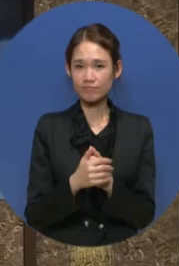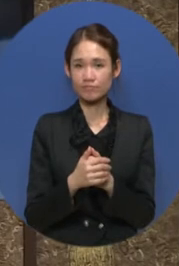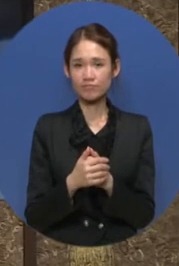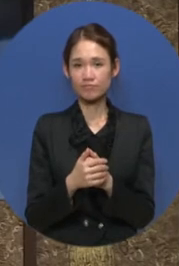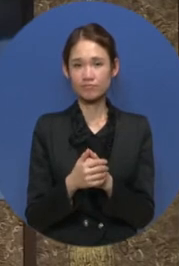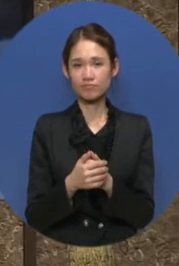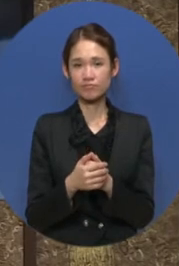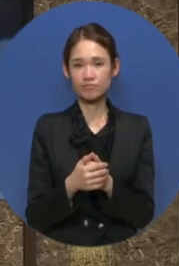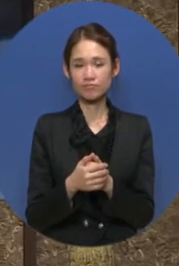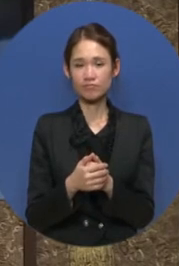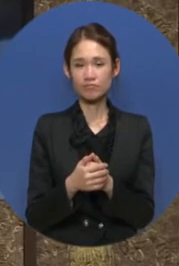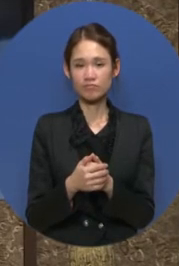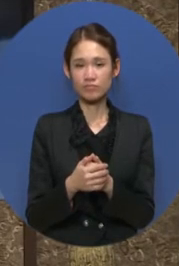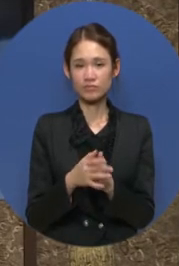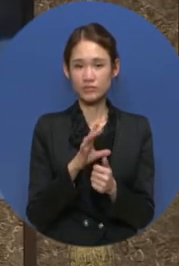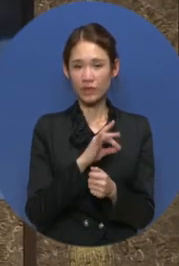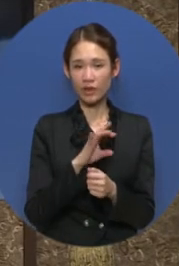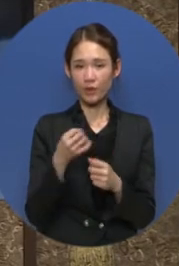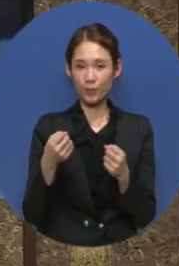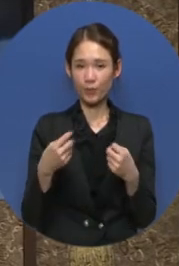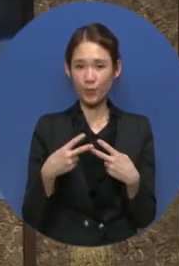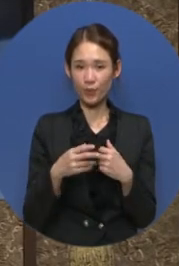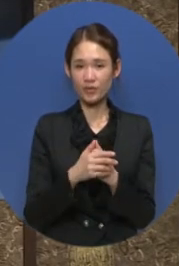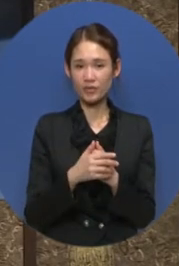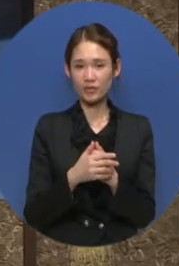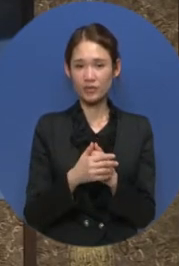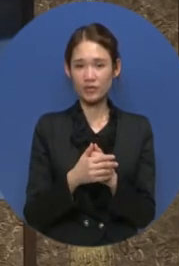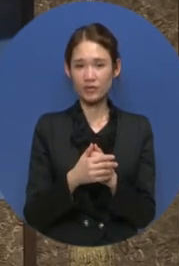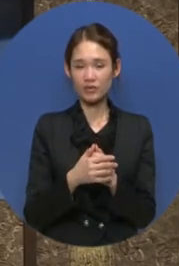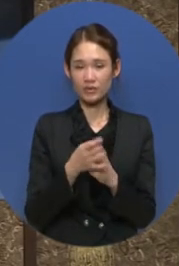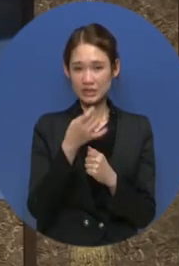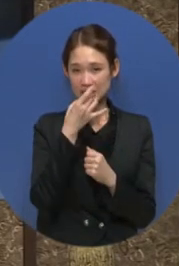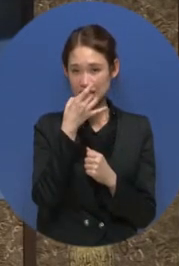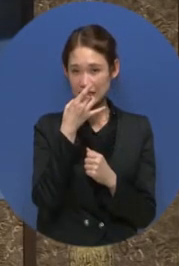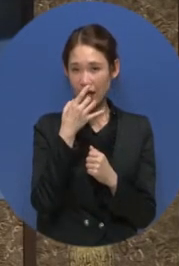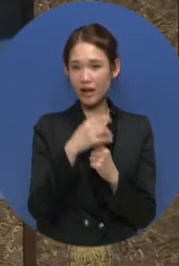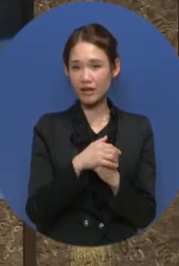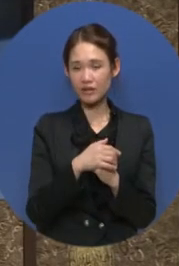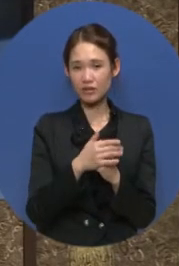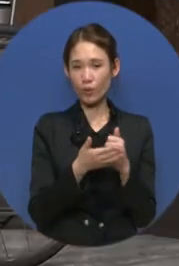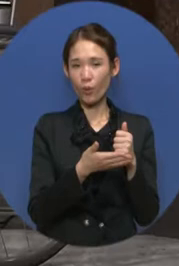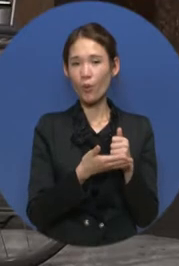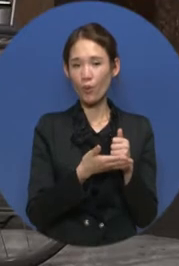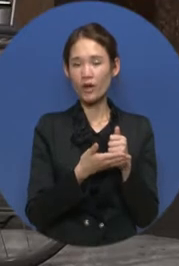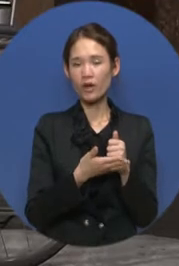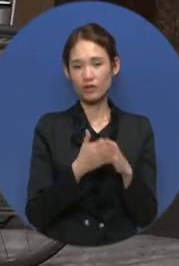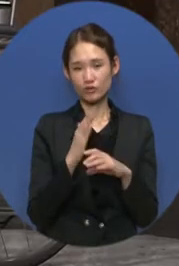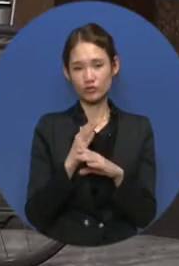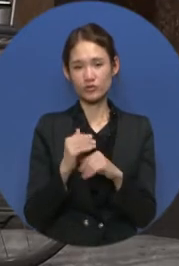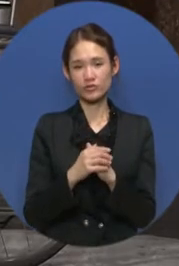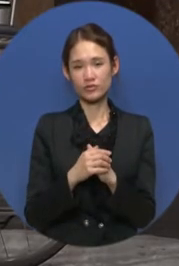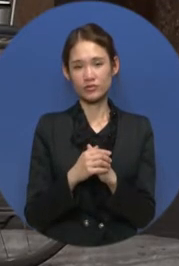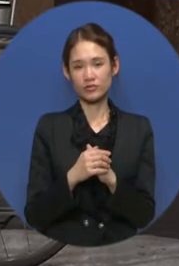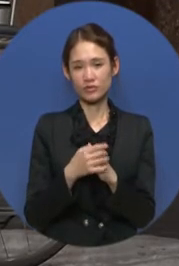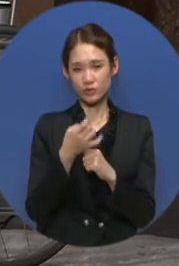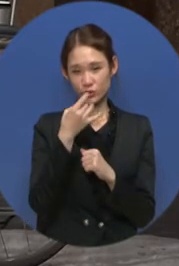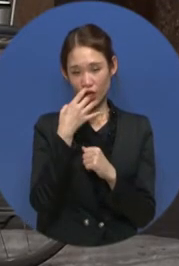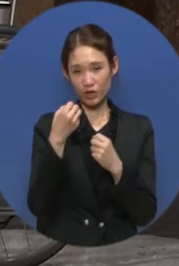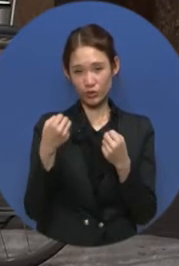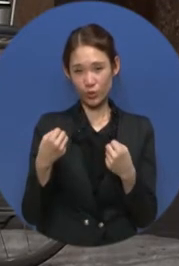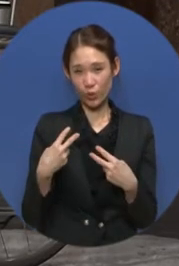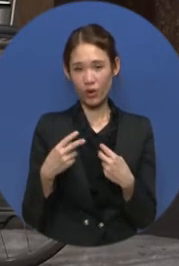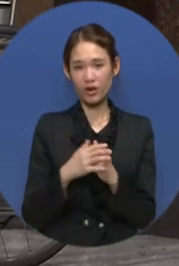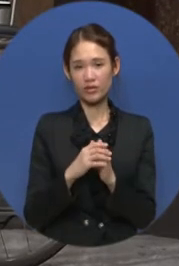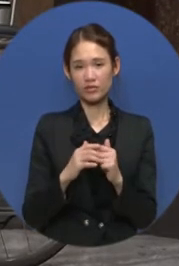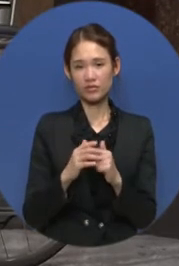쓰라고 이렇게 보내주시는 분도 있어요. 뭐 쌀을 고객분들 중에서요? 네, 고객분 중에서요. 뭐 쌀을